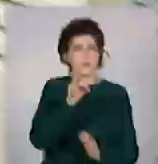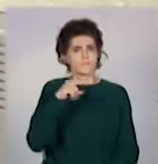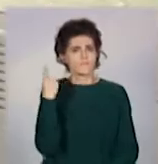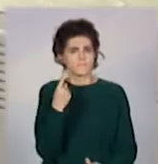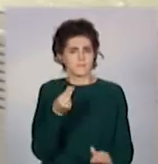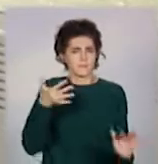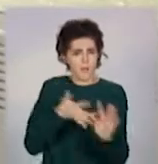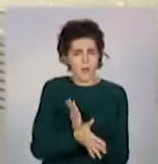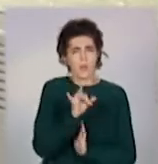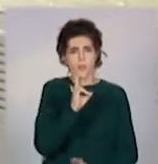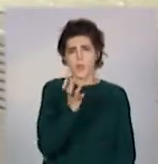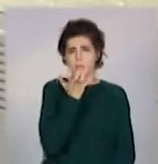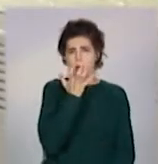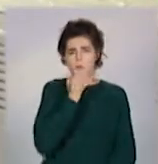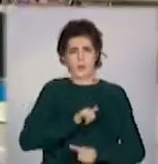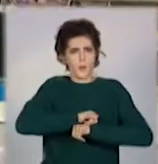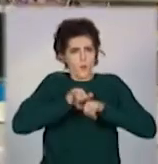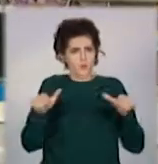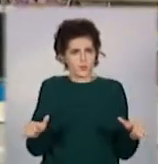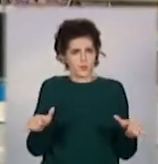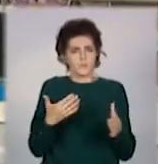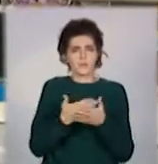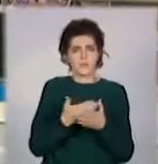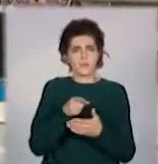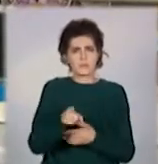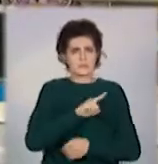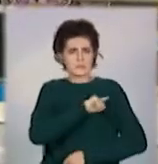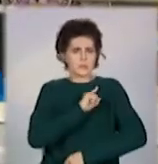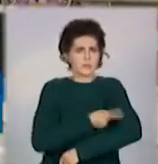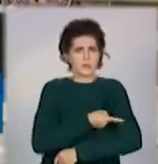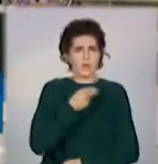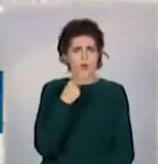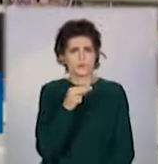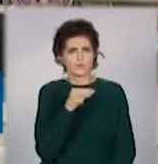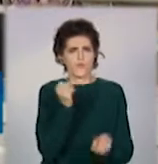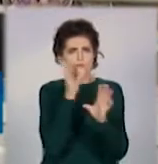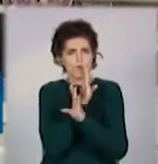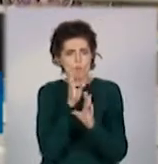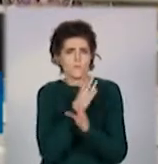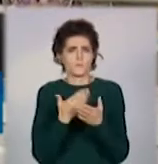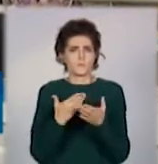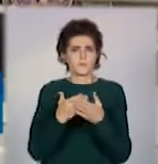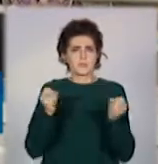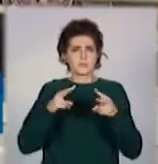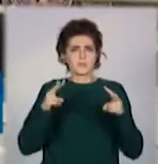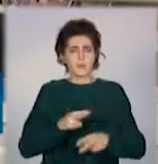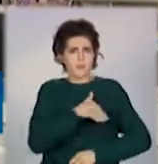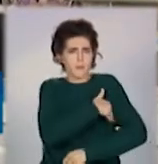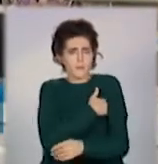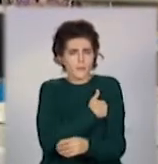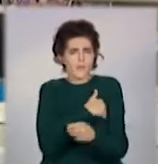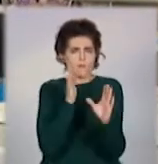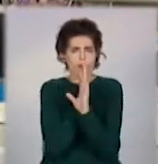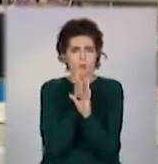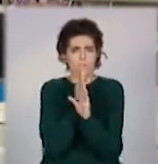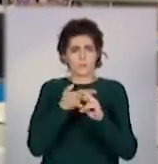а тепла видають у рази більше. Він буде максимально делікатен до повітря, лояльно відноситися до температури повітря,